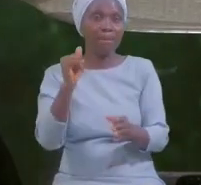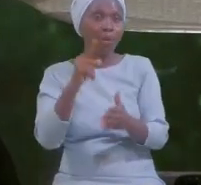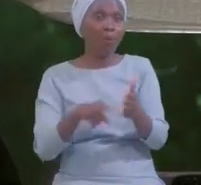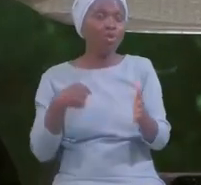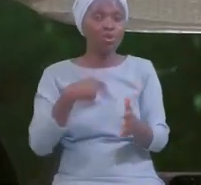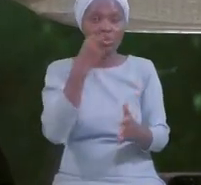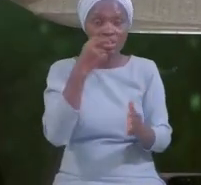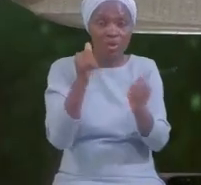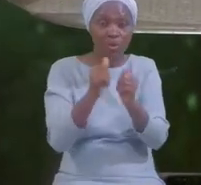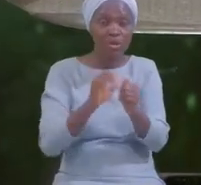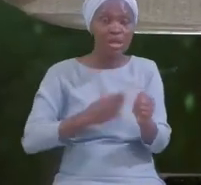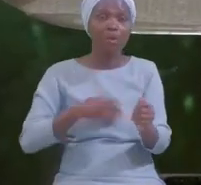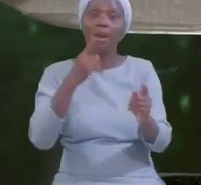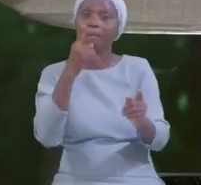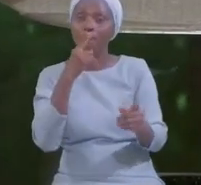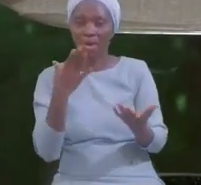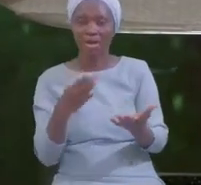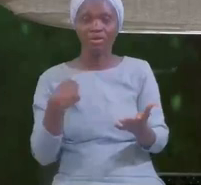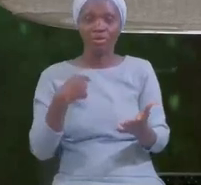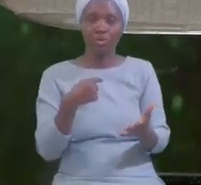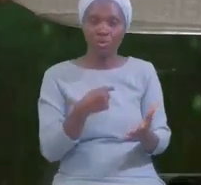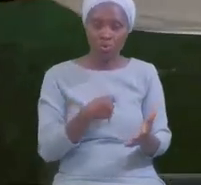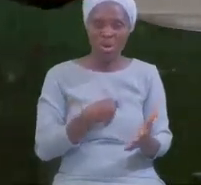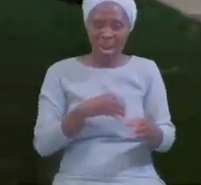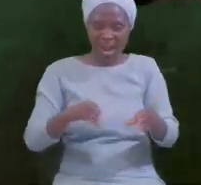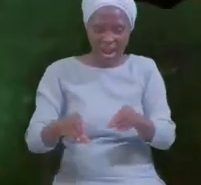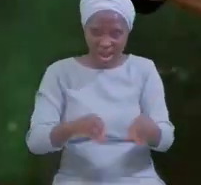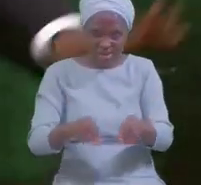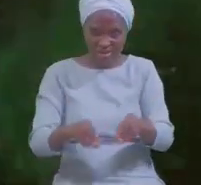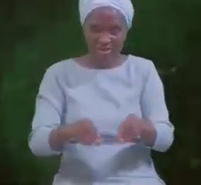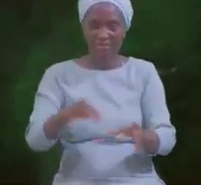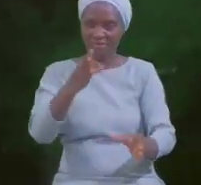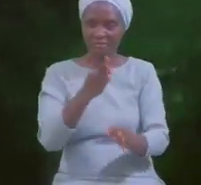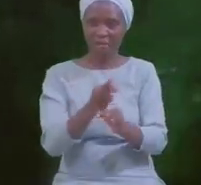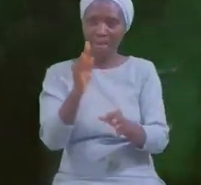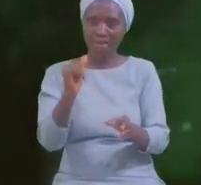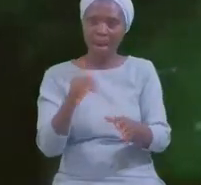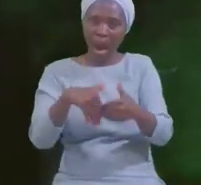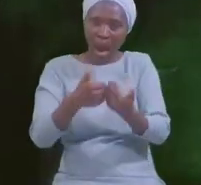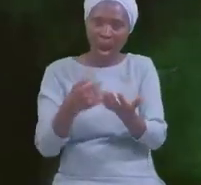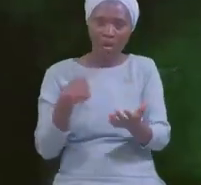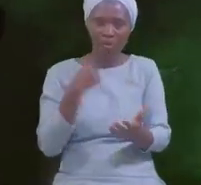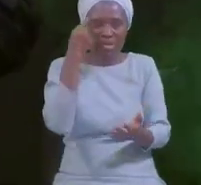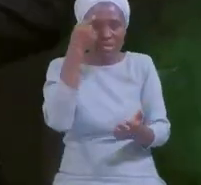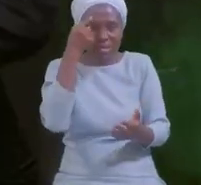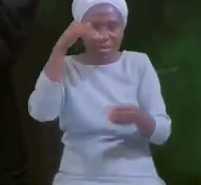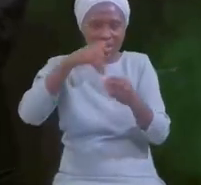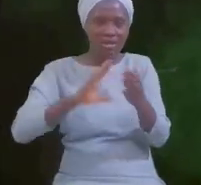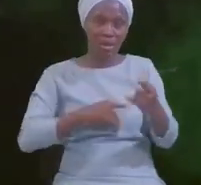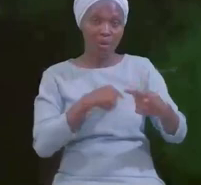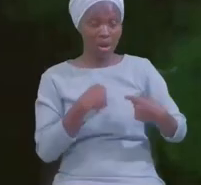nous activons la foi. La façon nous activons la foi par nos